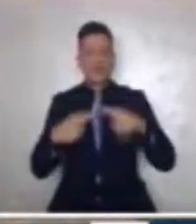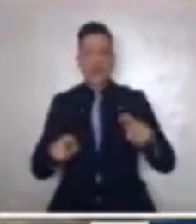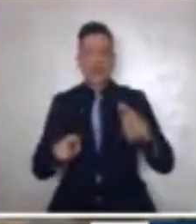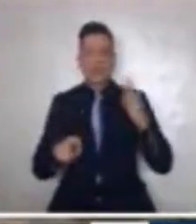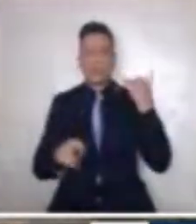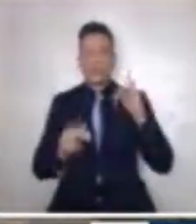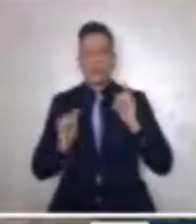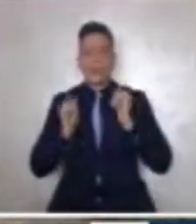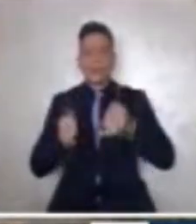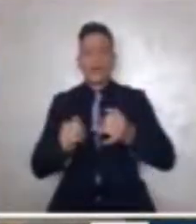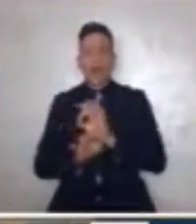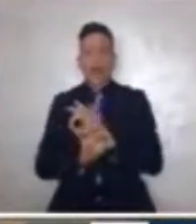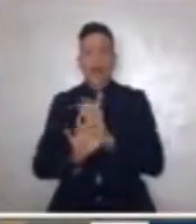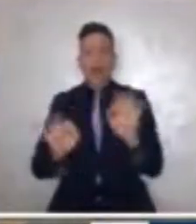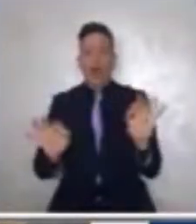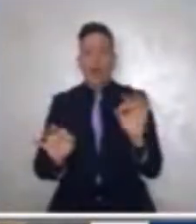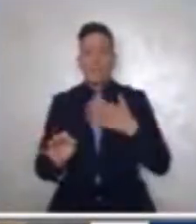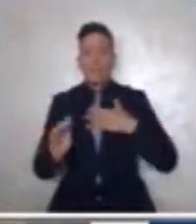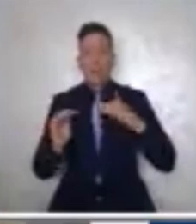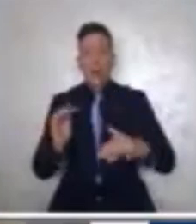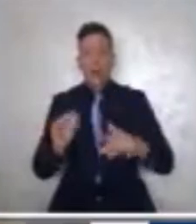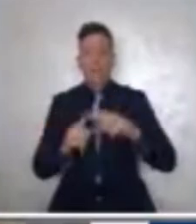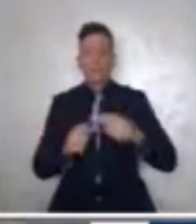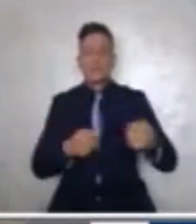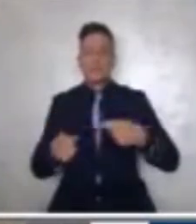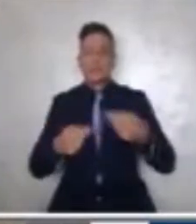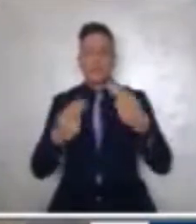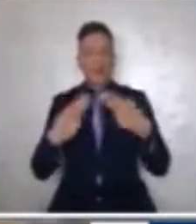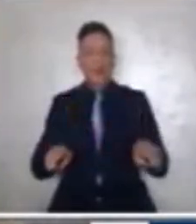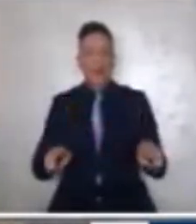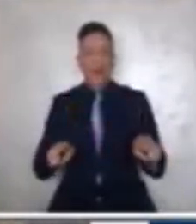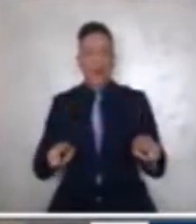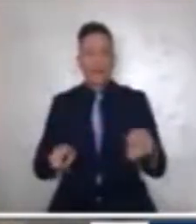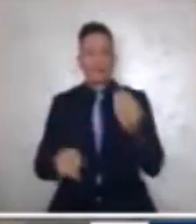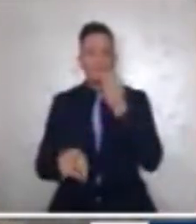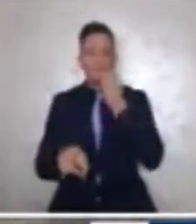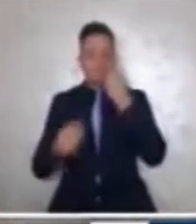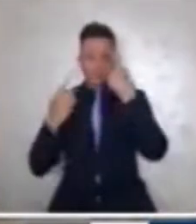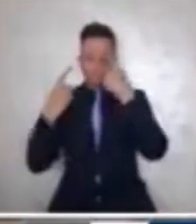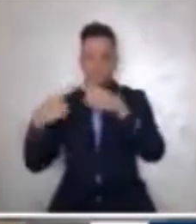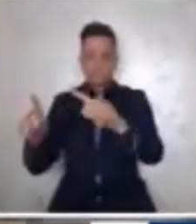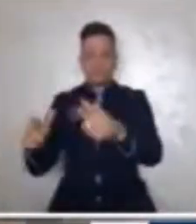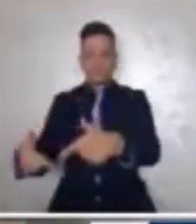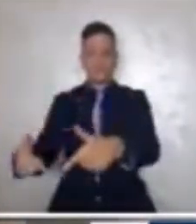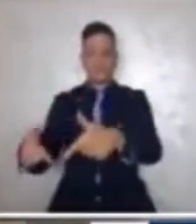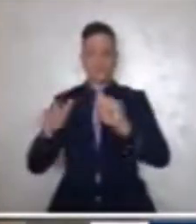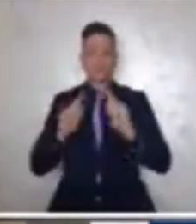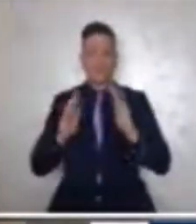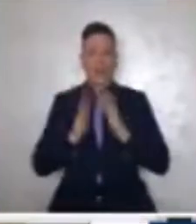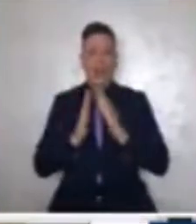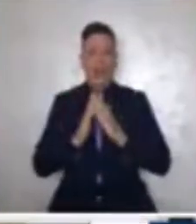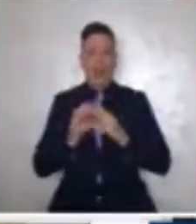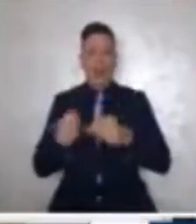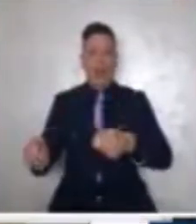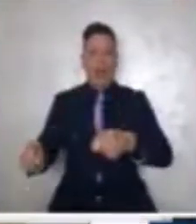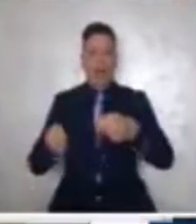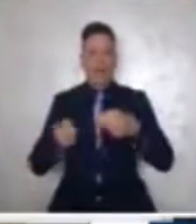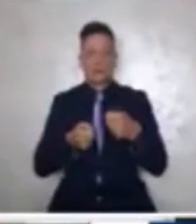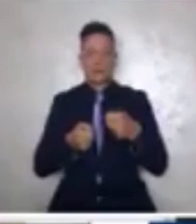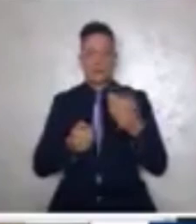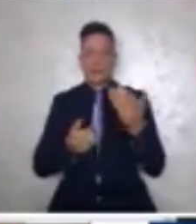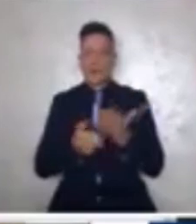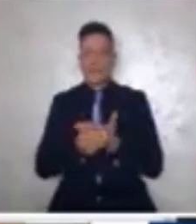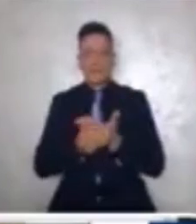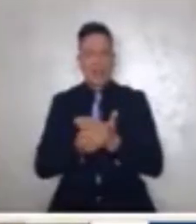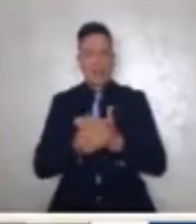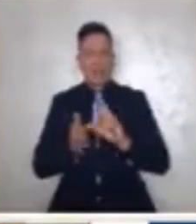minori vietato anche uscire per fare la spesa generi alimentari consegnati solo a domicilio era un provvedimento temporaneo in